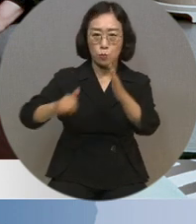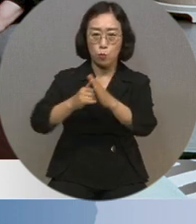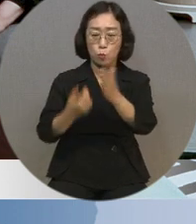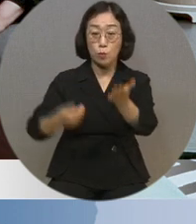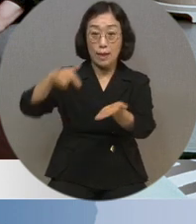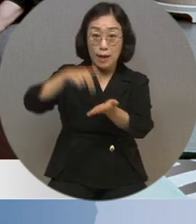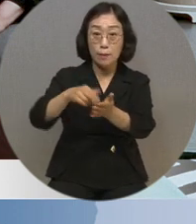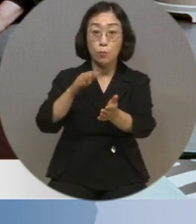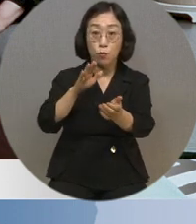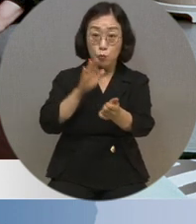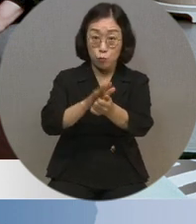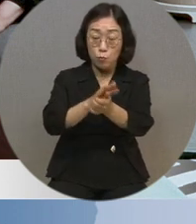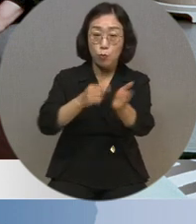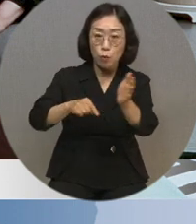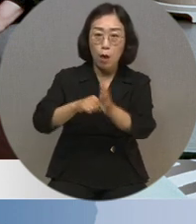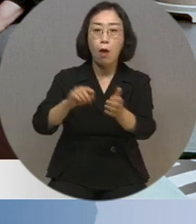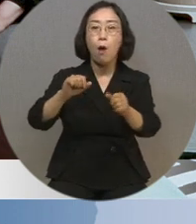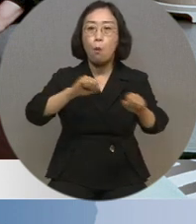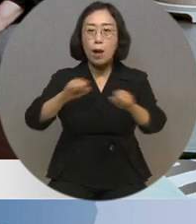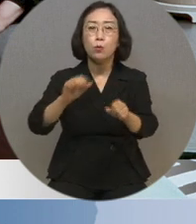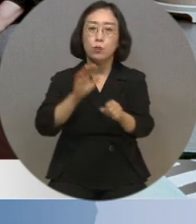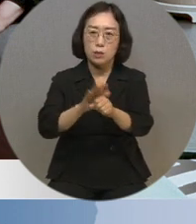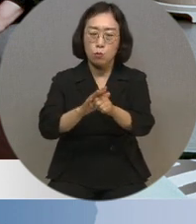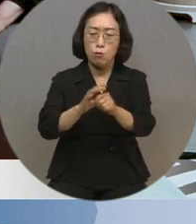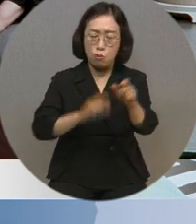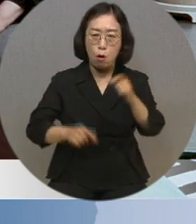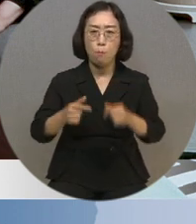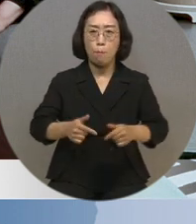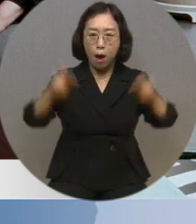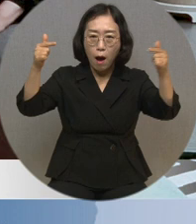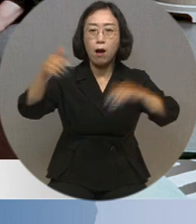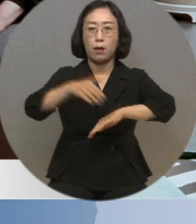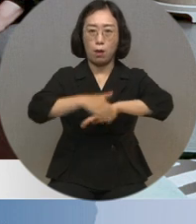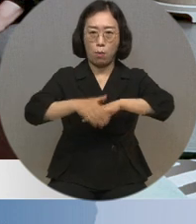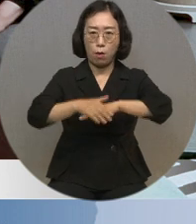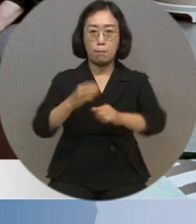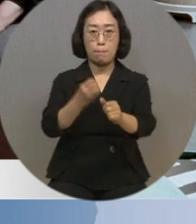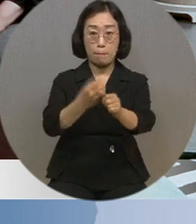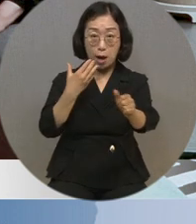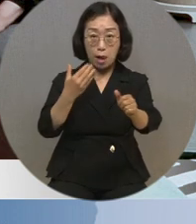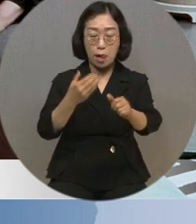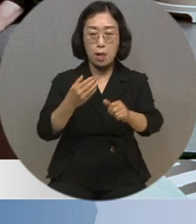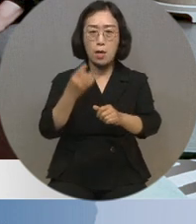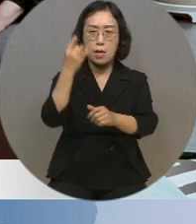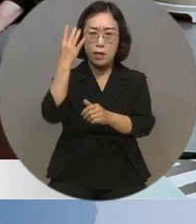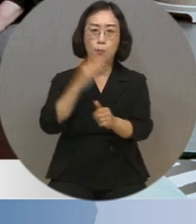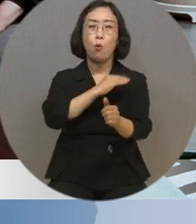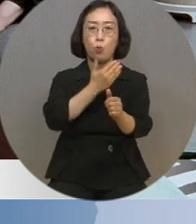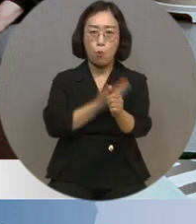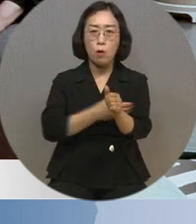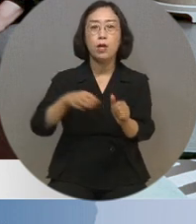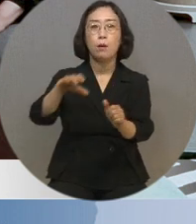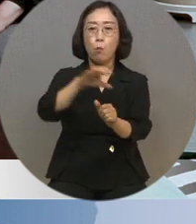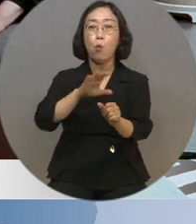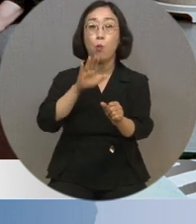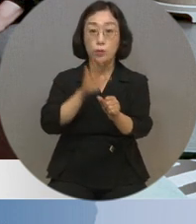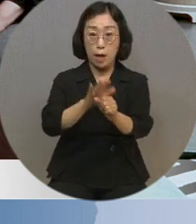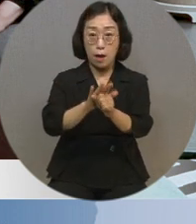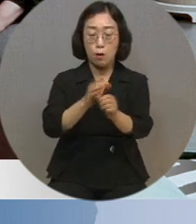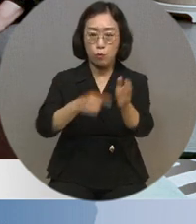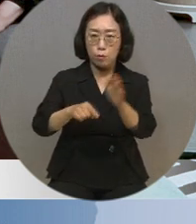이 활동 지원 제도를 확대해 나가겠다고 전했는데요. 장애인의 기본적인 권리가 보장될 수